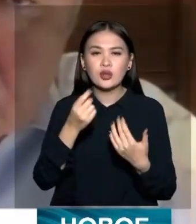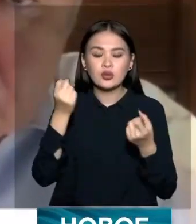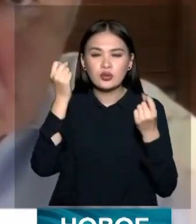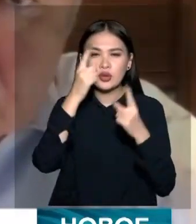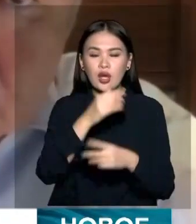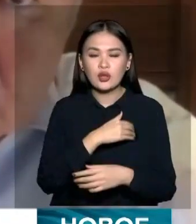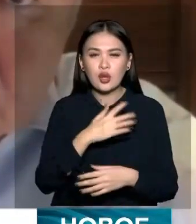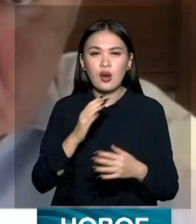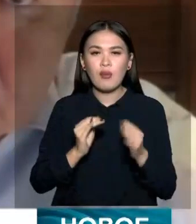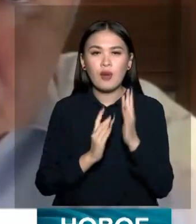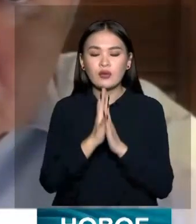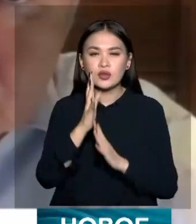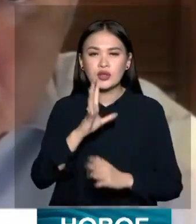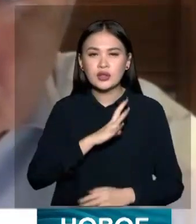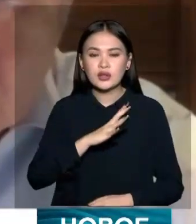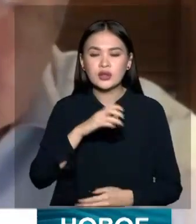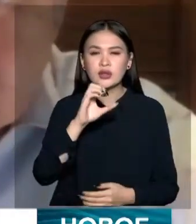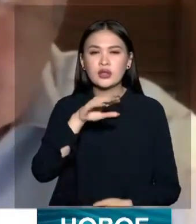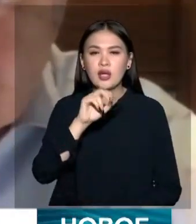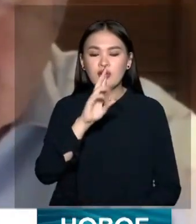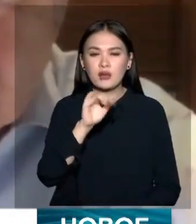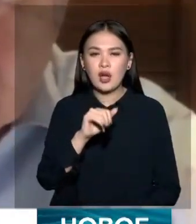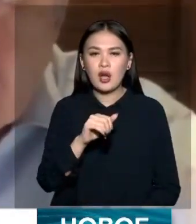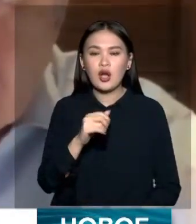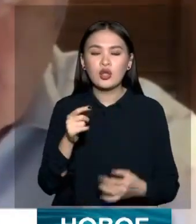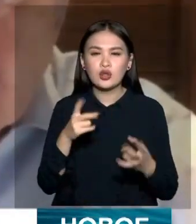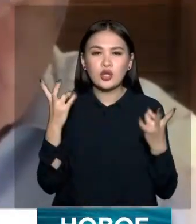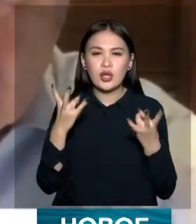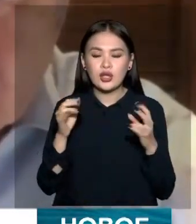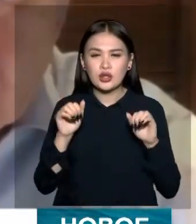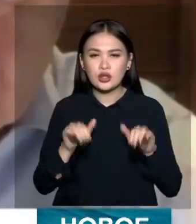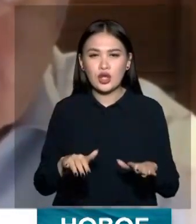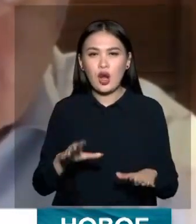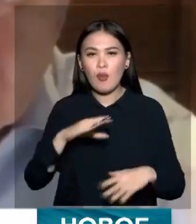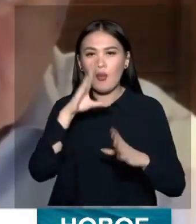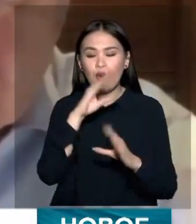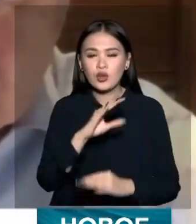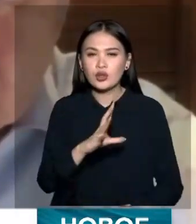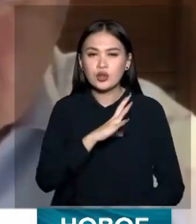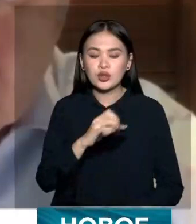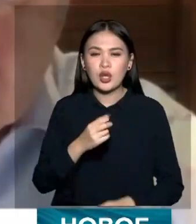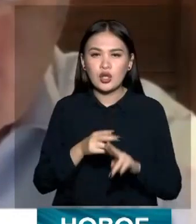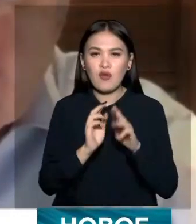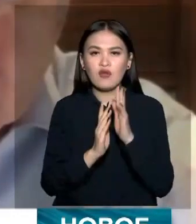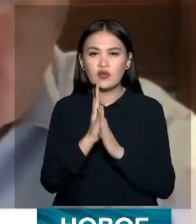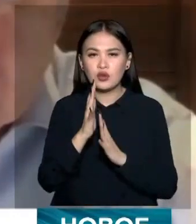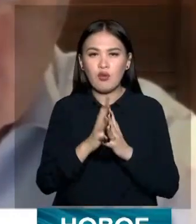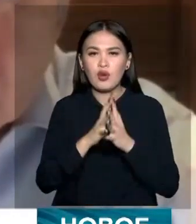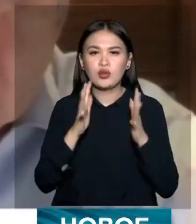касательно повышения базовой ставки, насколько эффективно такое решение и может ли высокая базовая ставка